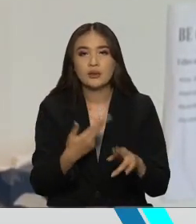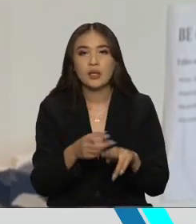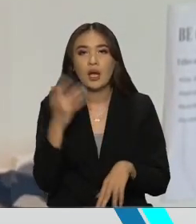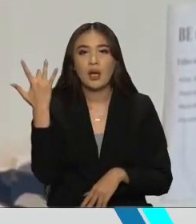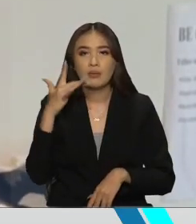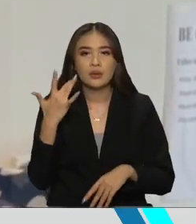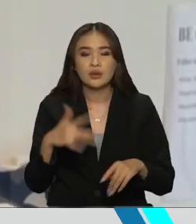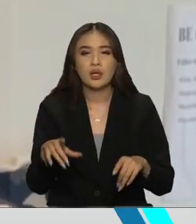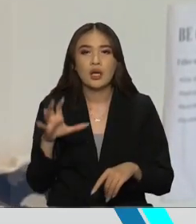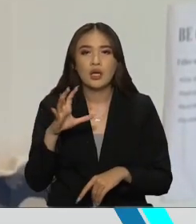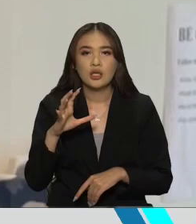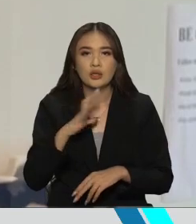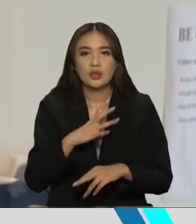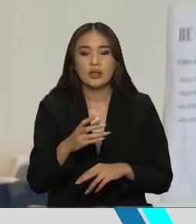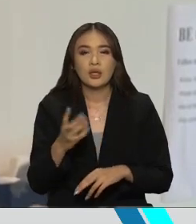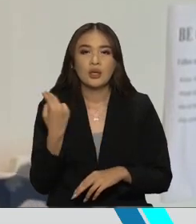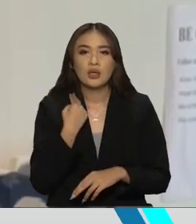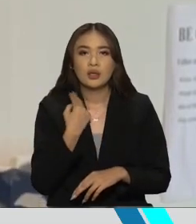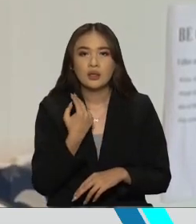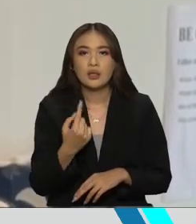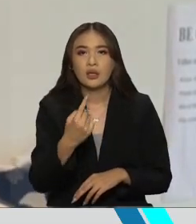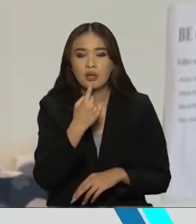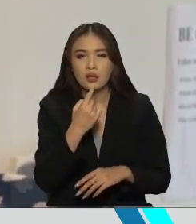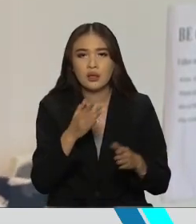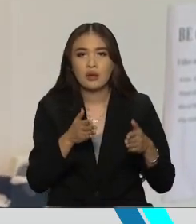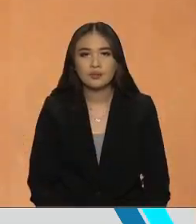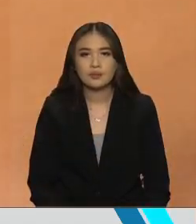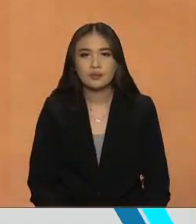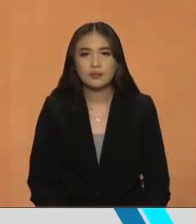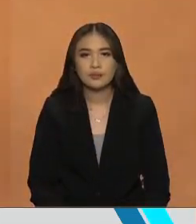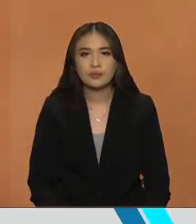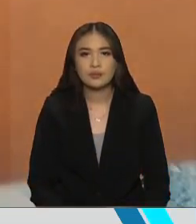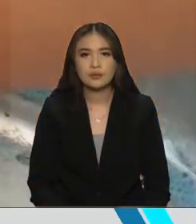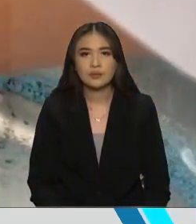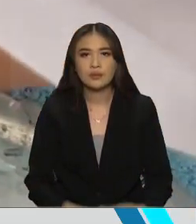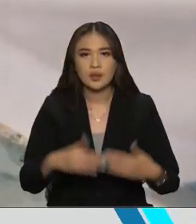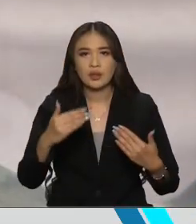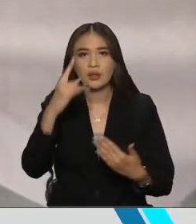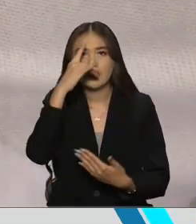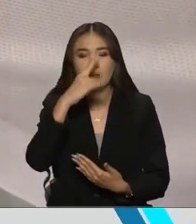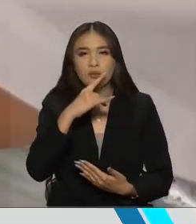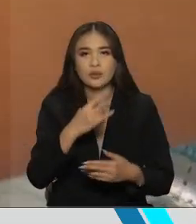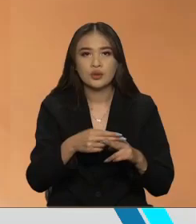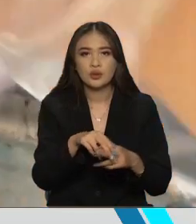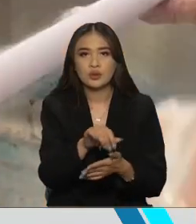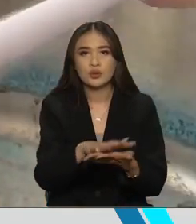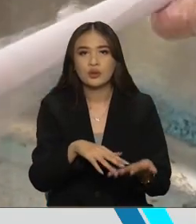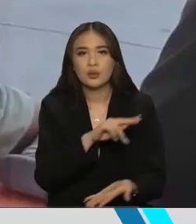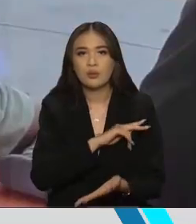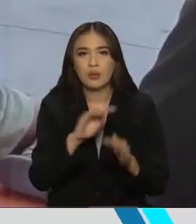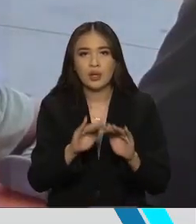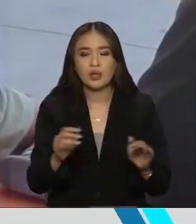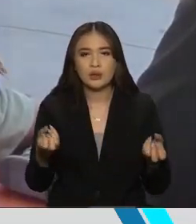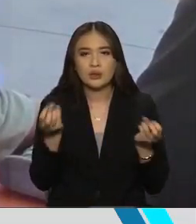Америкада ағылшыншаға кет қалады көп тілдері. Қазір қазақ қауымдастығының негізгі жұмысы балаларға